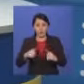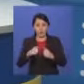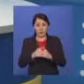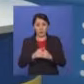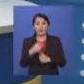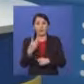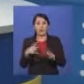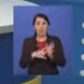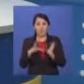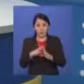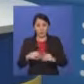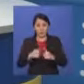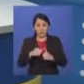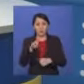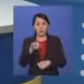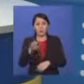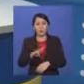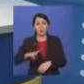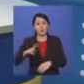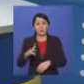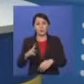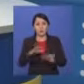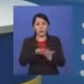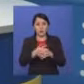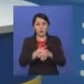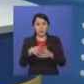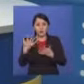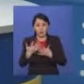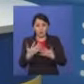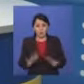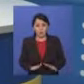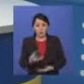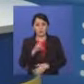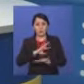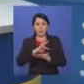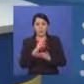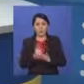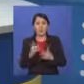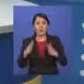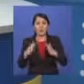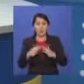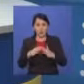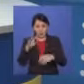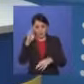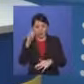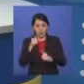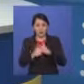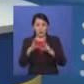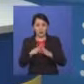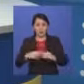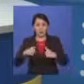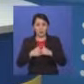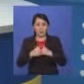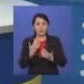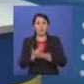мен Аққайың ауданына қоныс аударған. Дені ауылдық жерлерге тұрақтап, жұмыспен баспанамен қамтылды. Мемлекет тарапынан әр отбасы мүшесіне